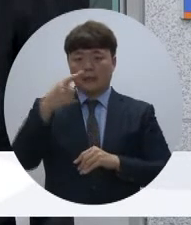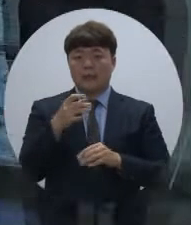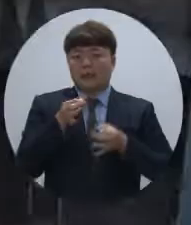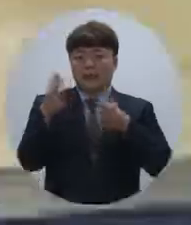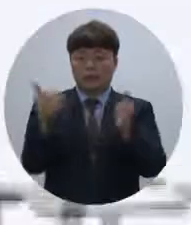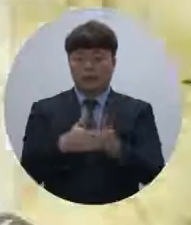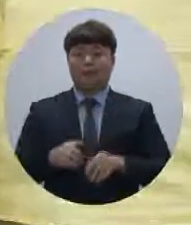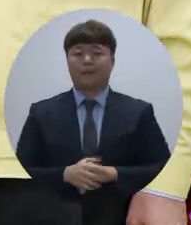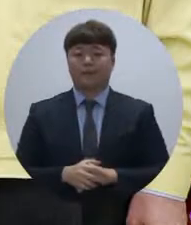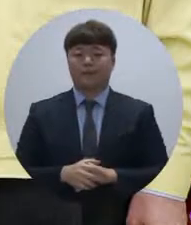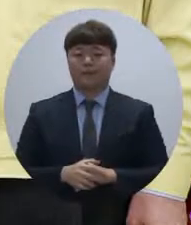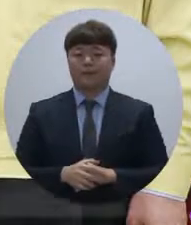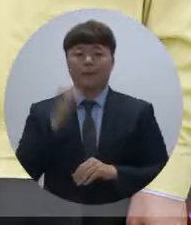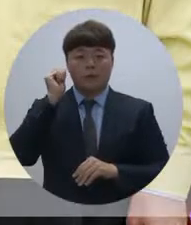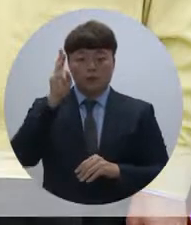기탁했습니다.